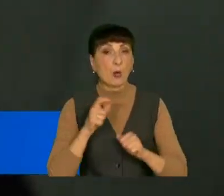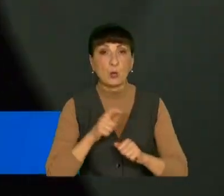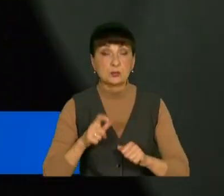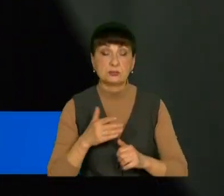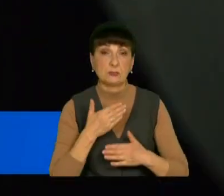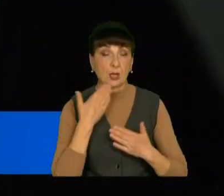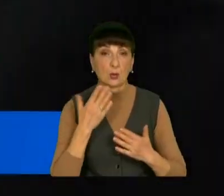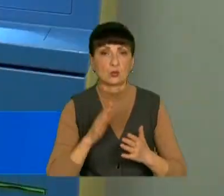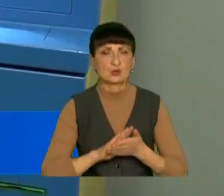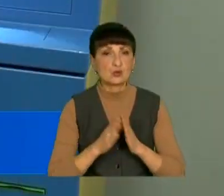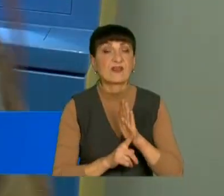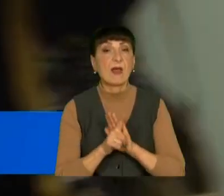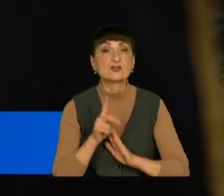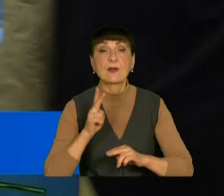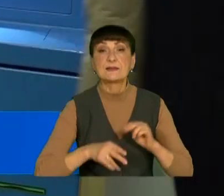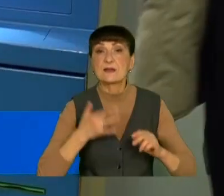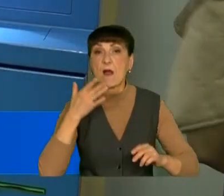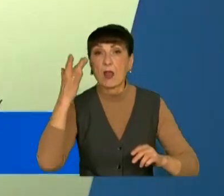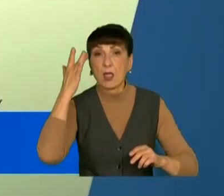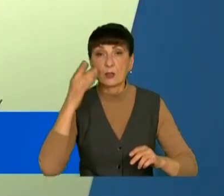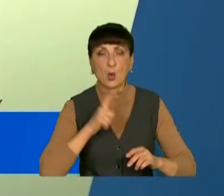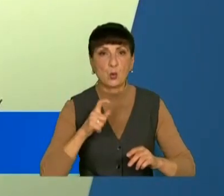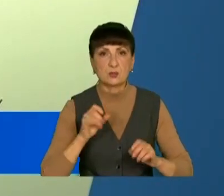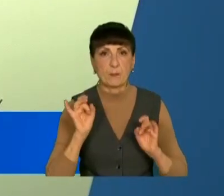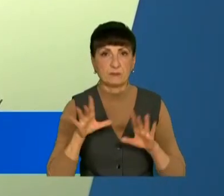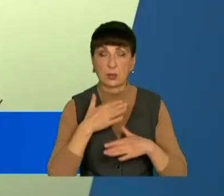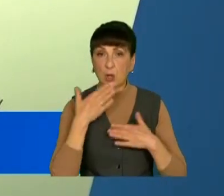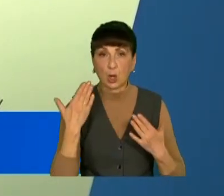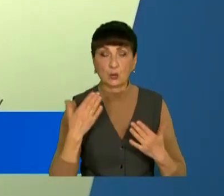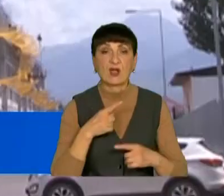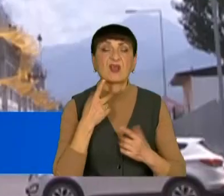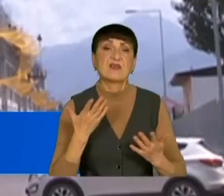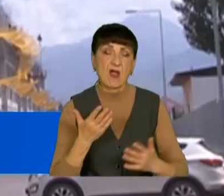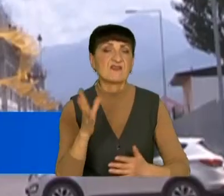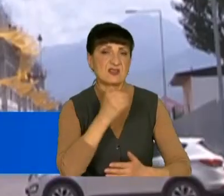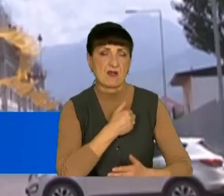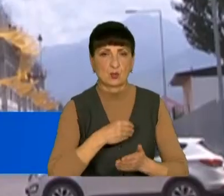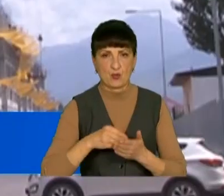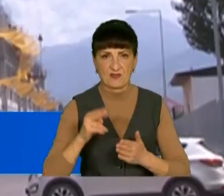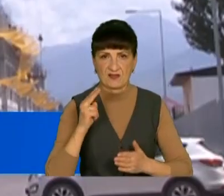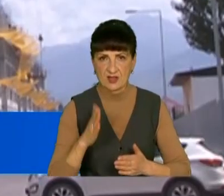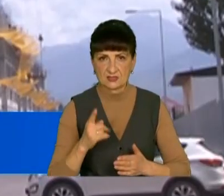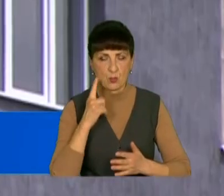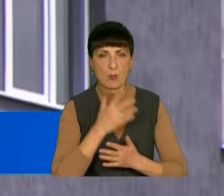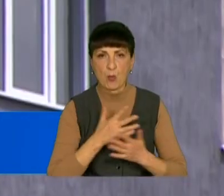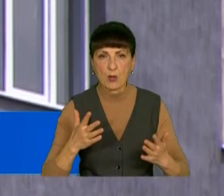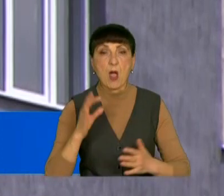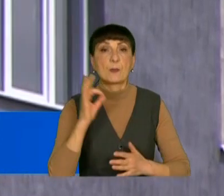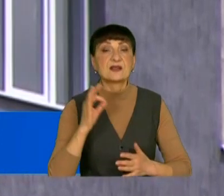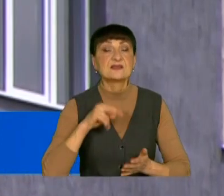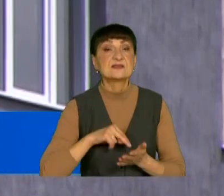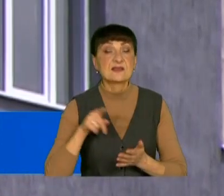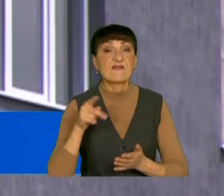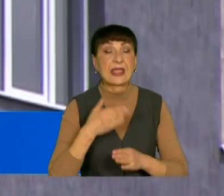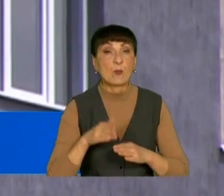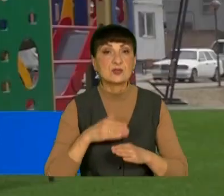условия, которые начали действовать с конца лета, не вызвали. Эксперты это объясняют большим спросом на рынке недвижимости, поскольку процентная ставка по